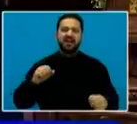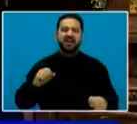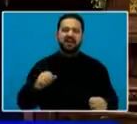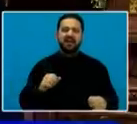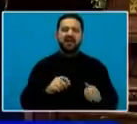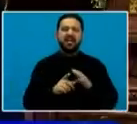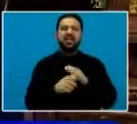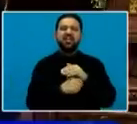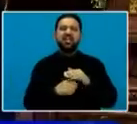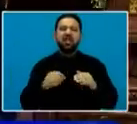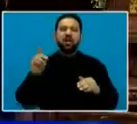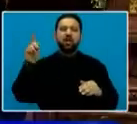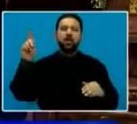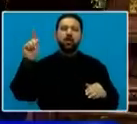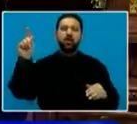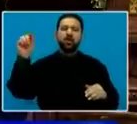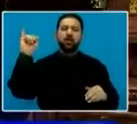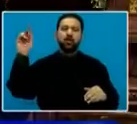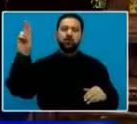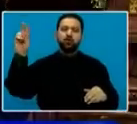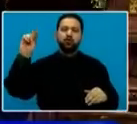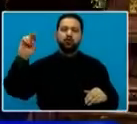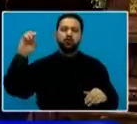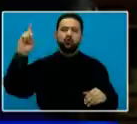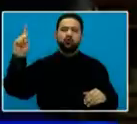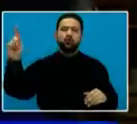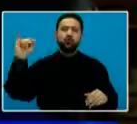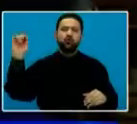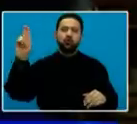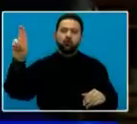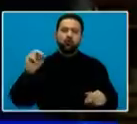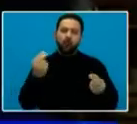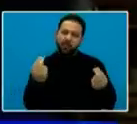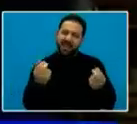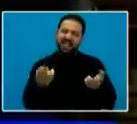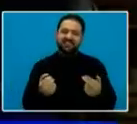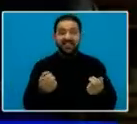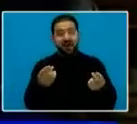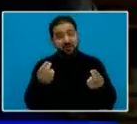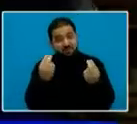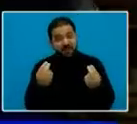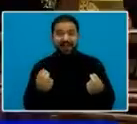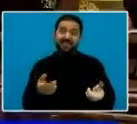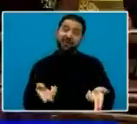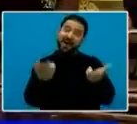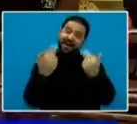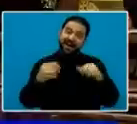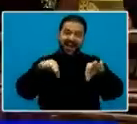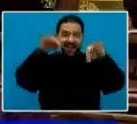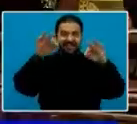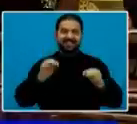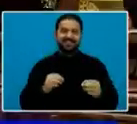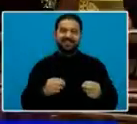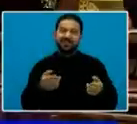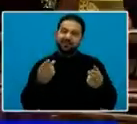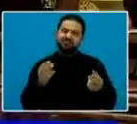Giurgiului. Bine ați revenit la Cuvânt pentru Suflet, părinte! Mulțumesc! Bine v-am regăsit după ceva vreme! Preacucenice,